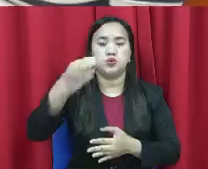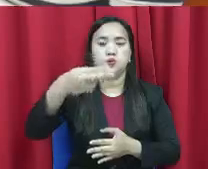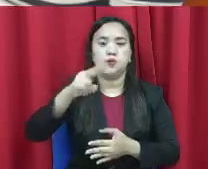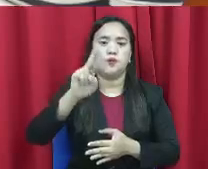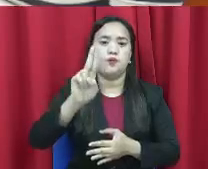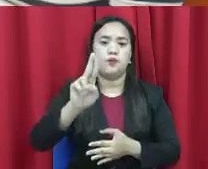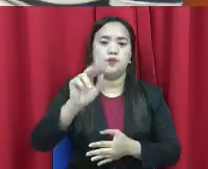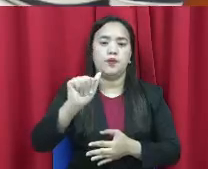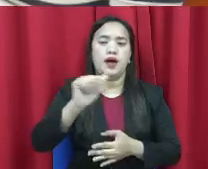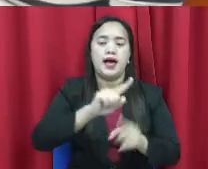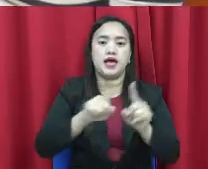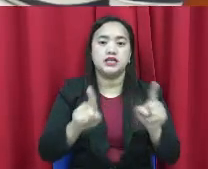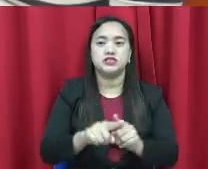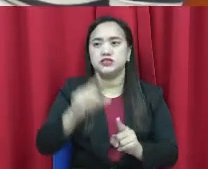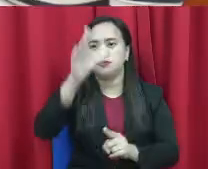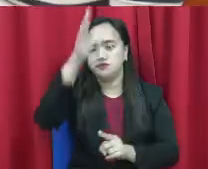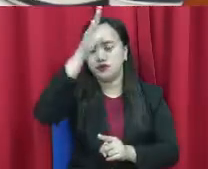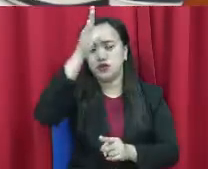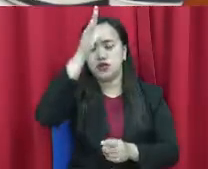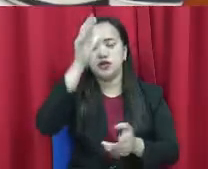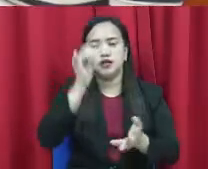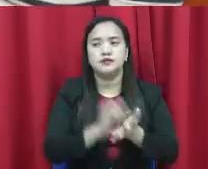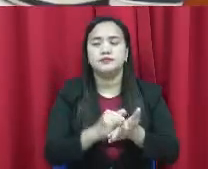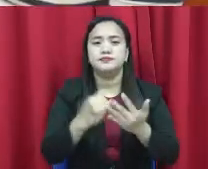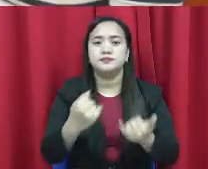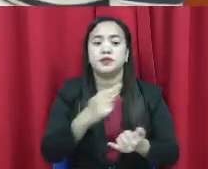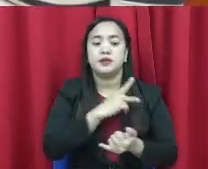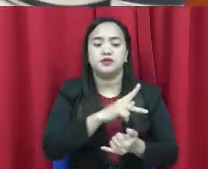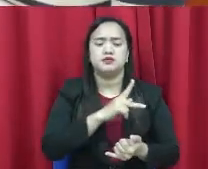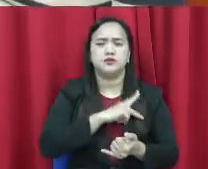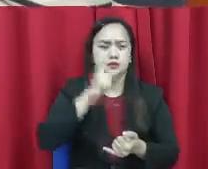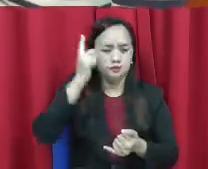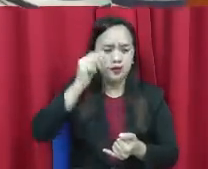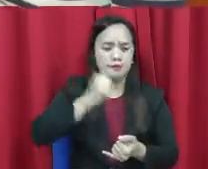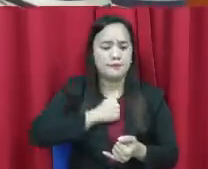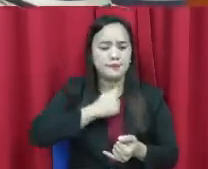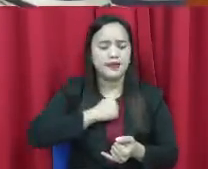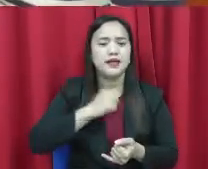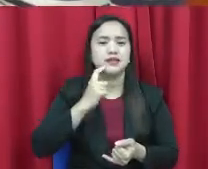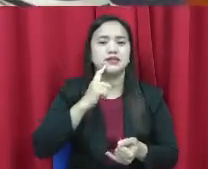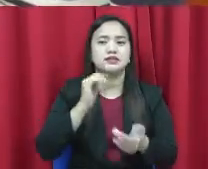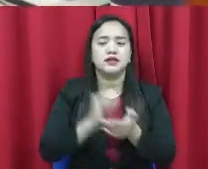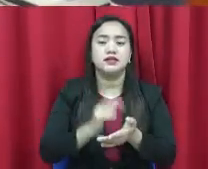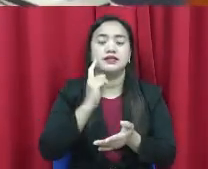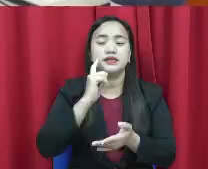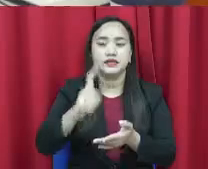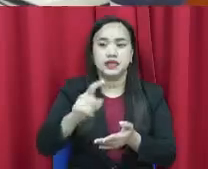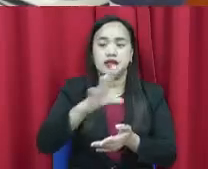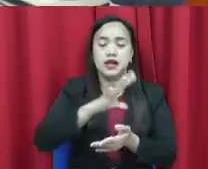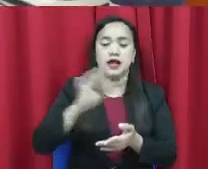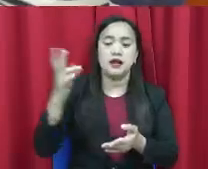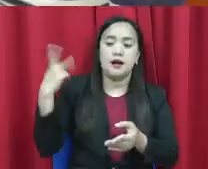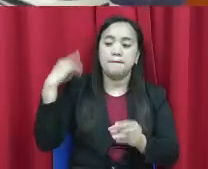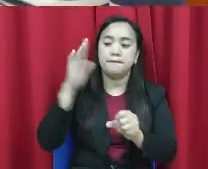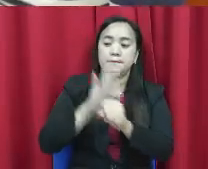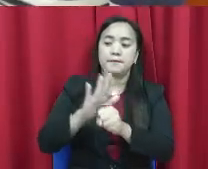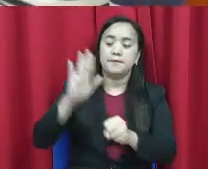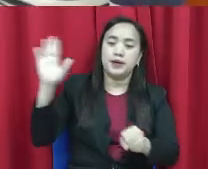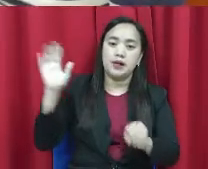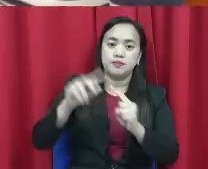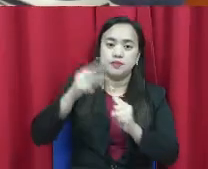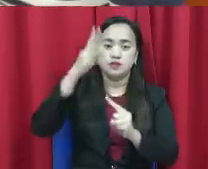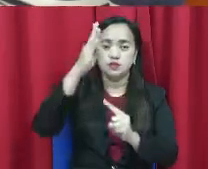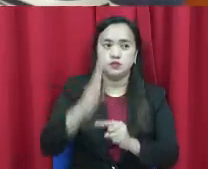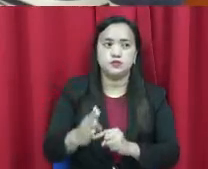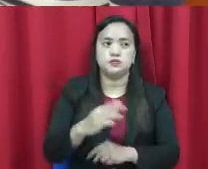leader ng tahanan na talagang personal siya muna nagpahayag ng kanyang na ito ang gagawin k Sabi ko kay